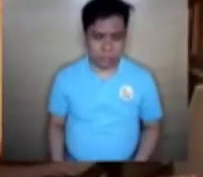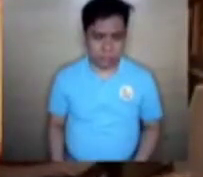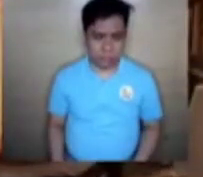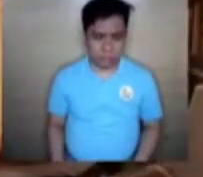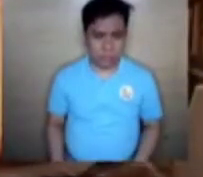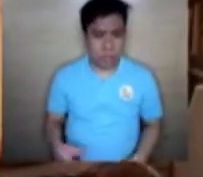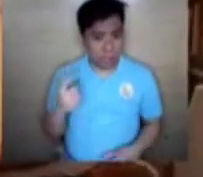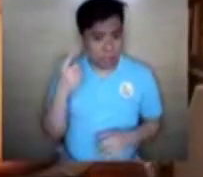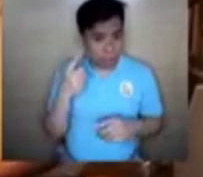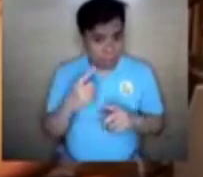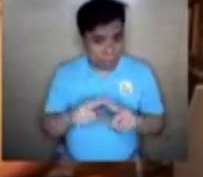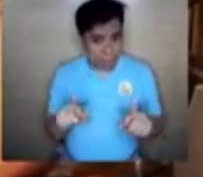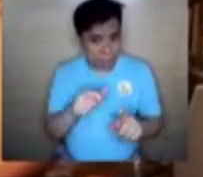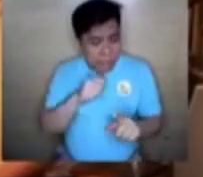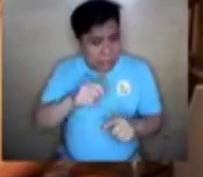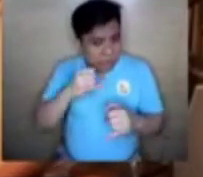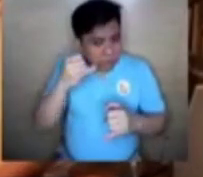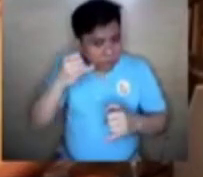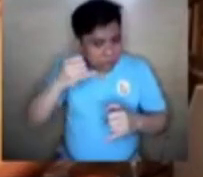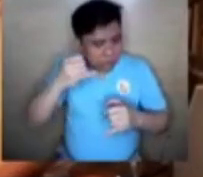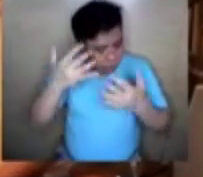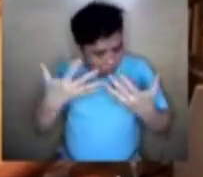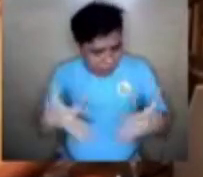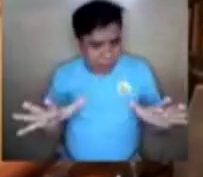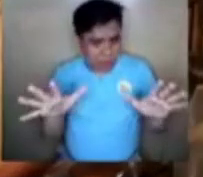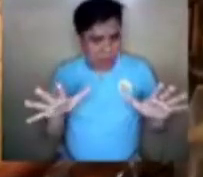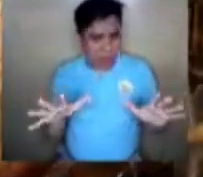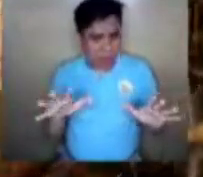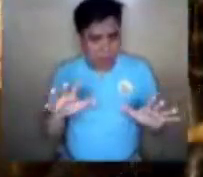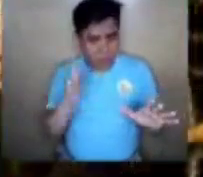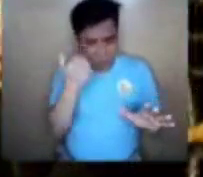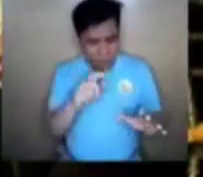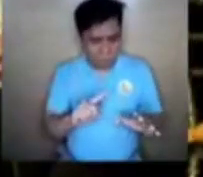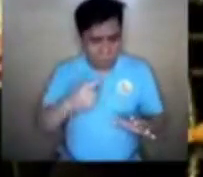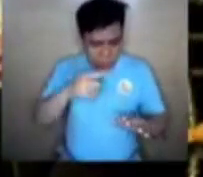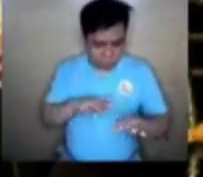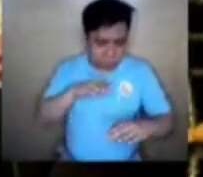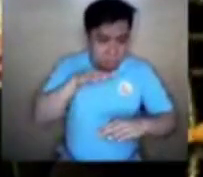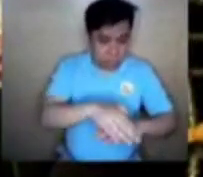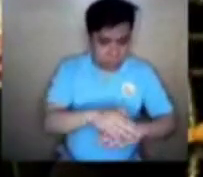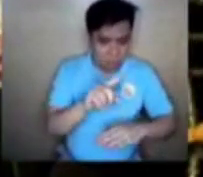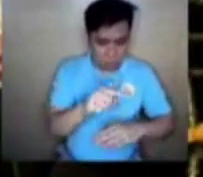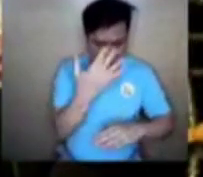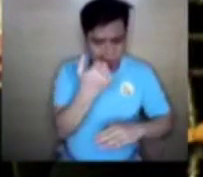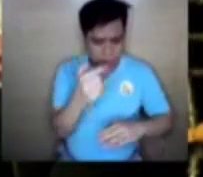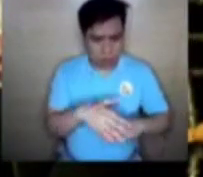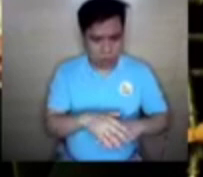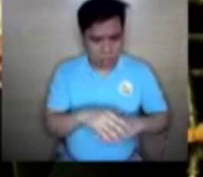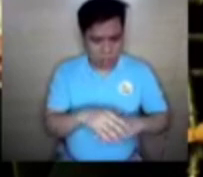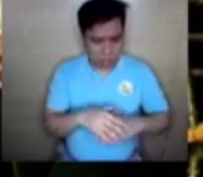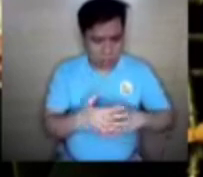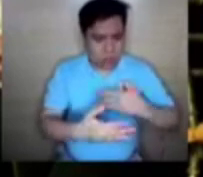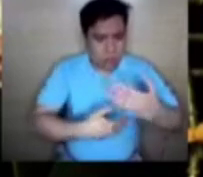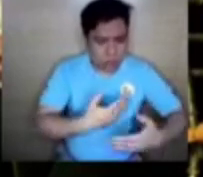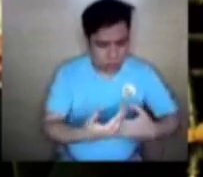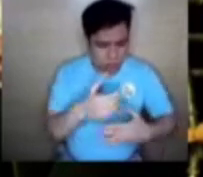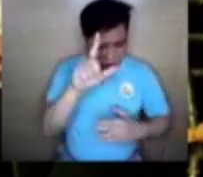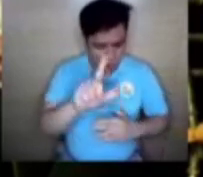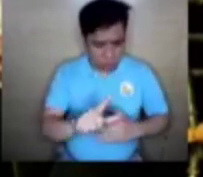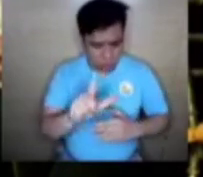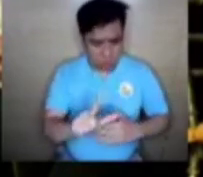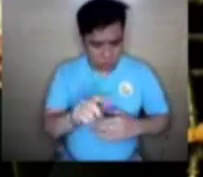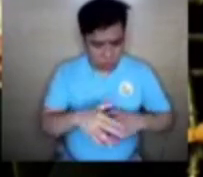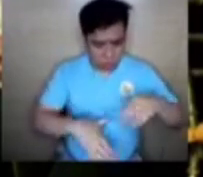Pero hindi po tayo nagtatapos doon. Unang hakbang pa lang po ito sa pagpapatupad natin ng no balance